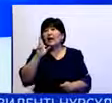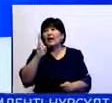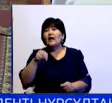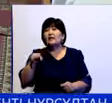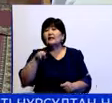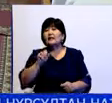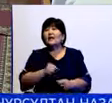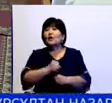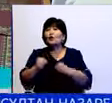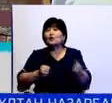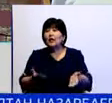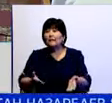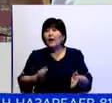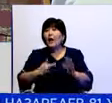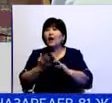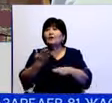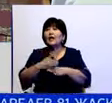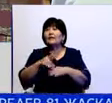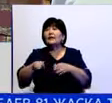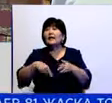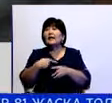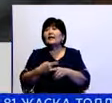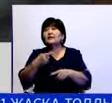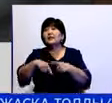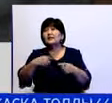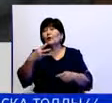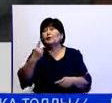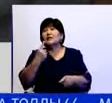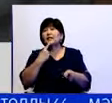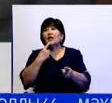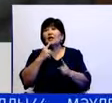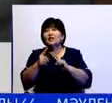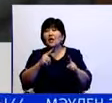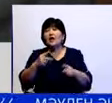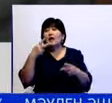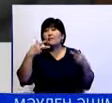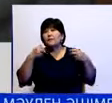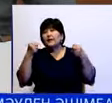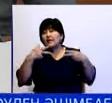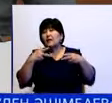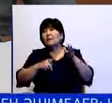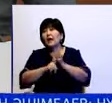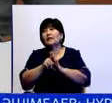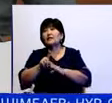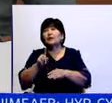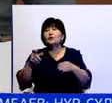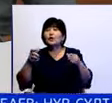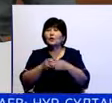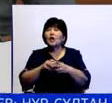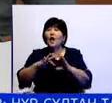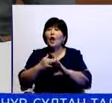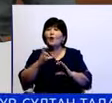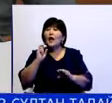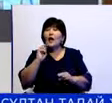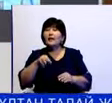ұсынды. Аудандық филиалдың кезектен тыс 32-ші конференциясына бейне байланыс жүйесі арқылы бастауыш партия ұйымдары мен ауыл